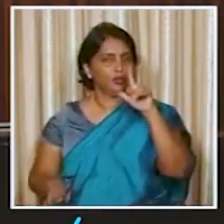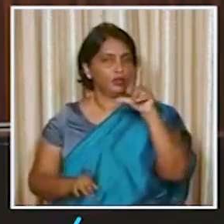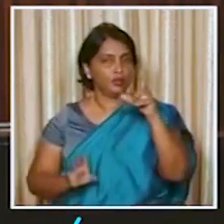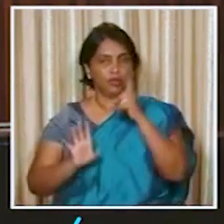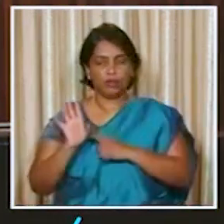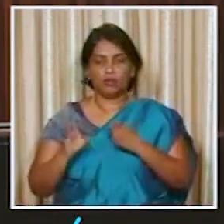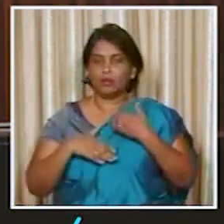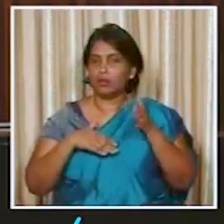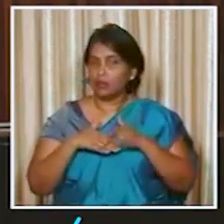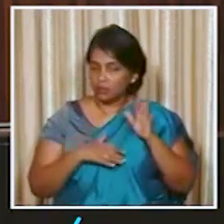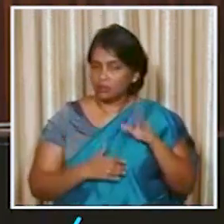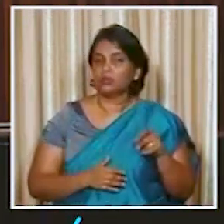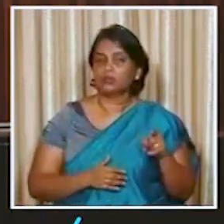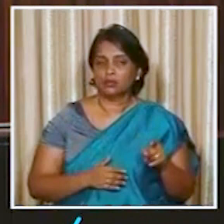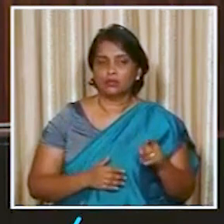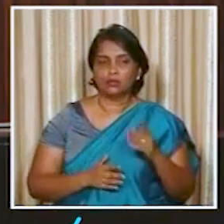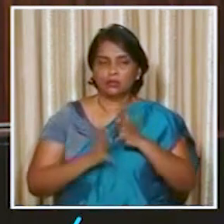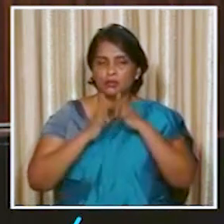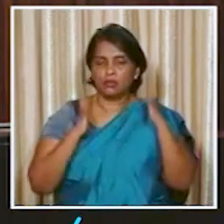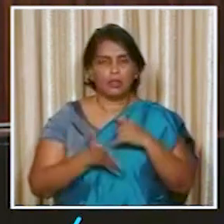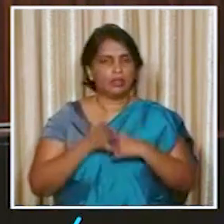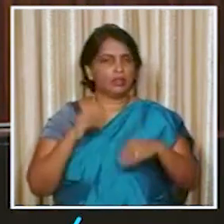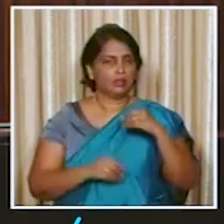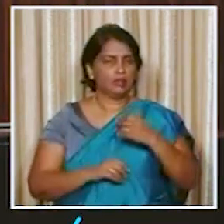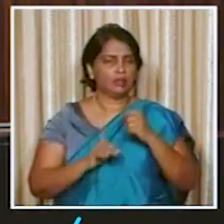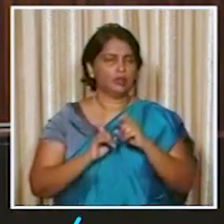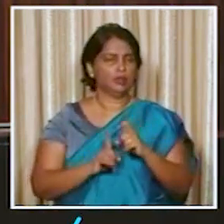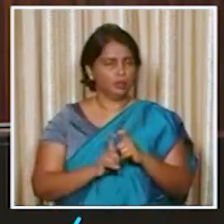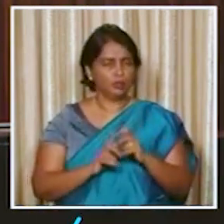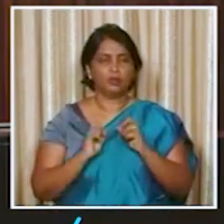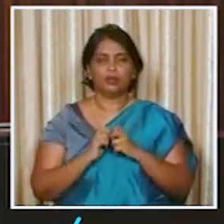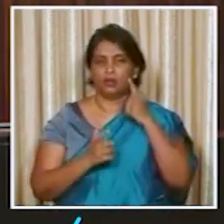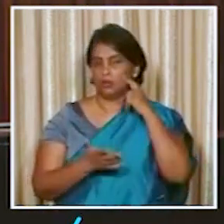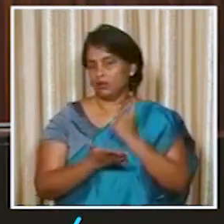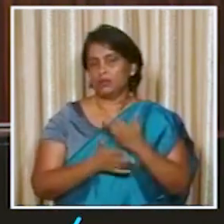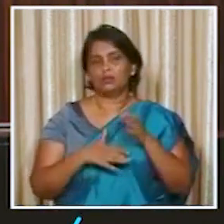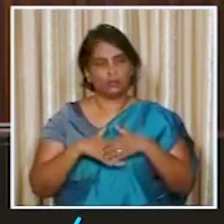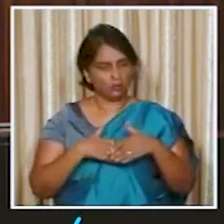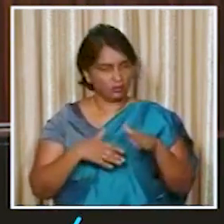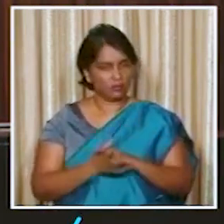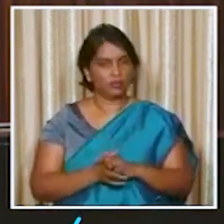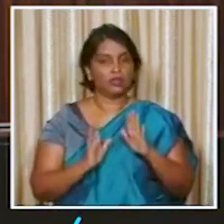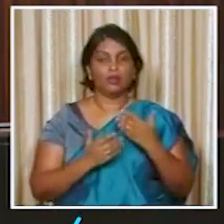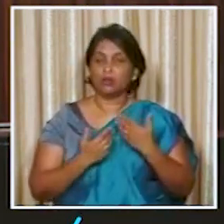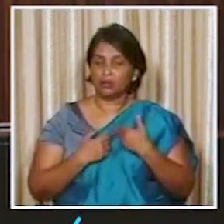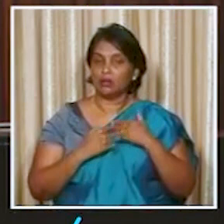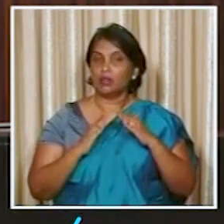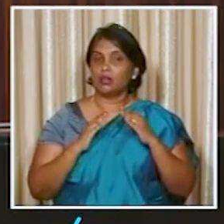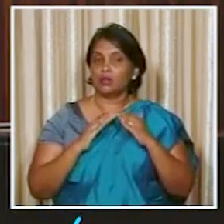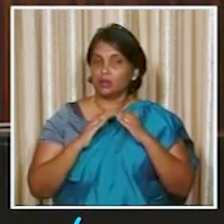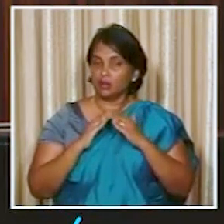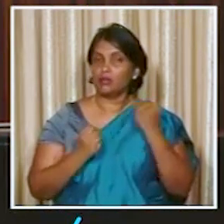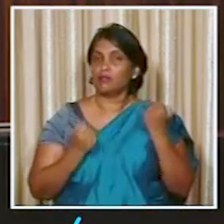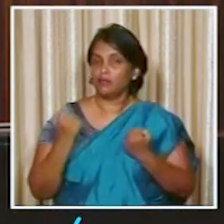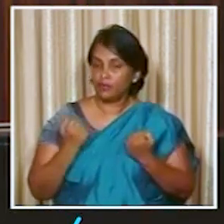වසරේ මට මුහුණ දීමට සිදු වූයේ සාහසික දේශපාලන ප්‍රචණ්ඩත්වයේ අතිශය කර්කශ අත්දැකීමටයි මාහට අයත් නිවාසය